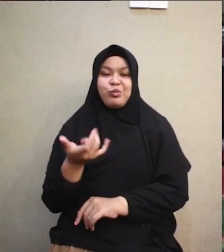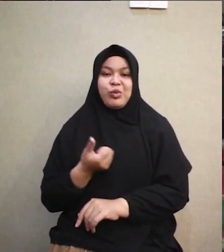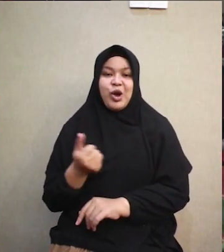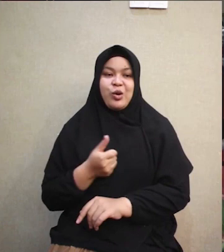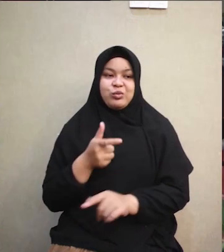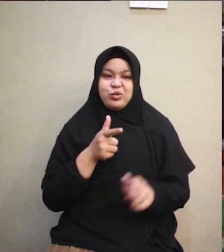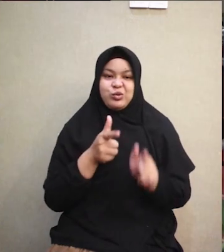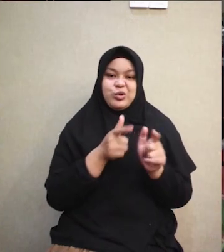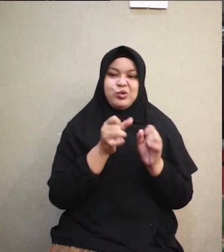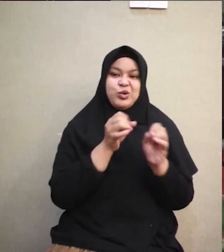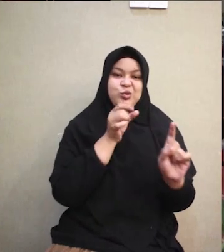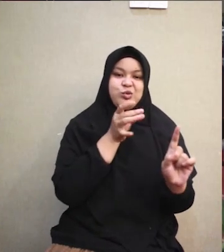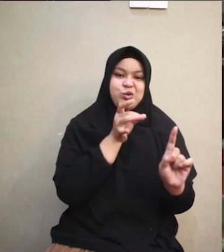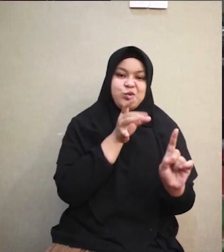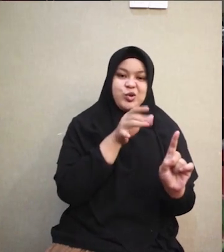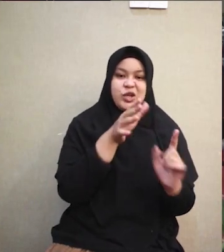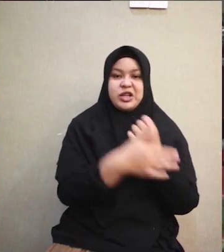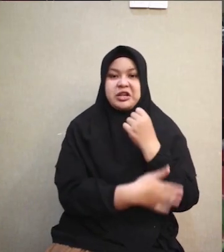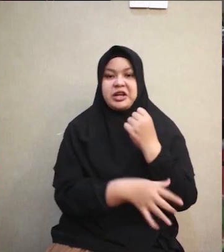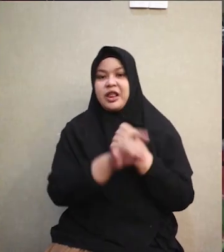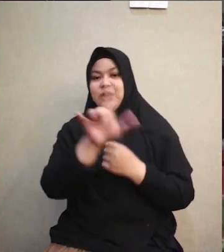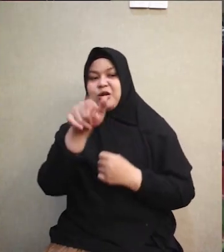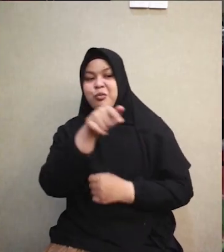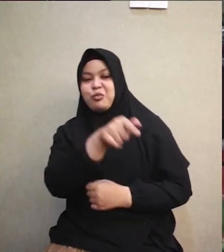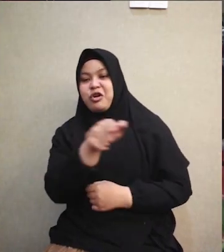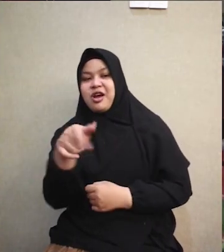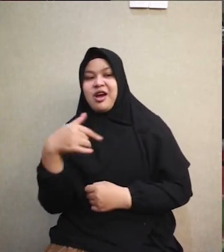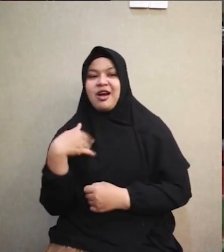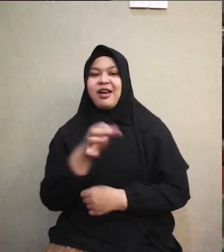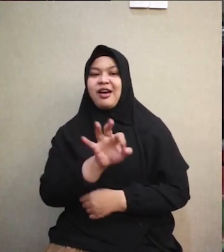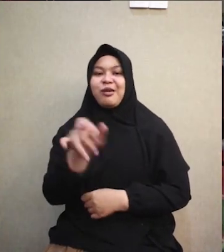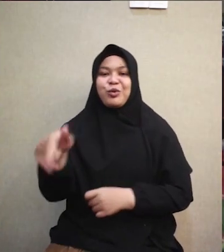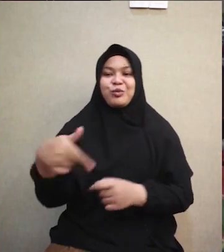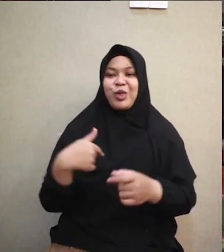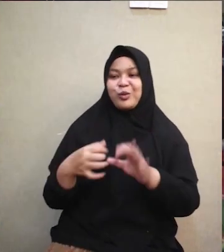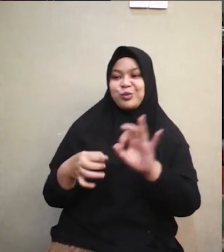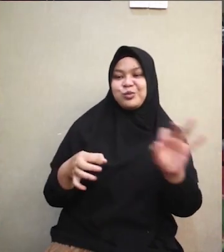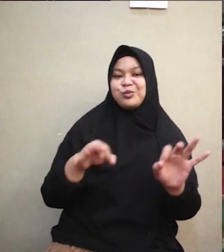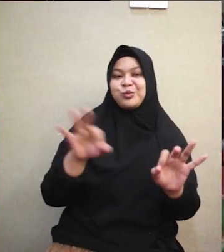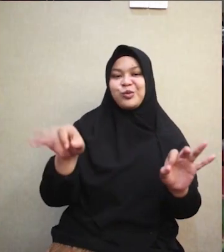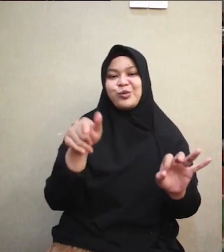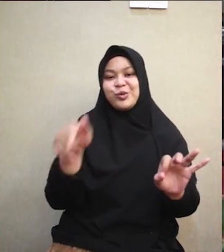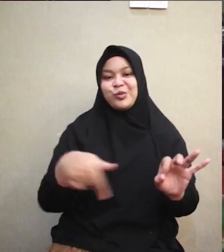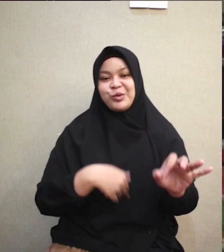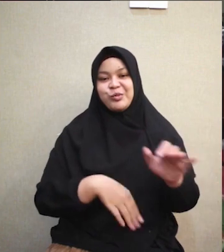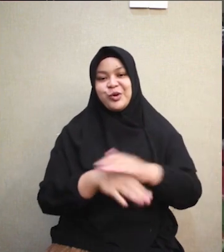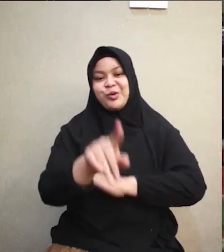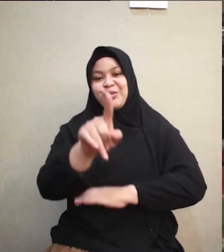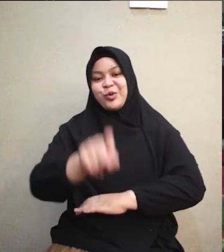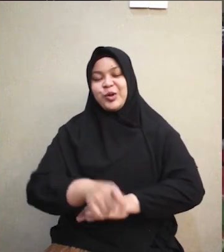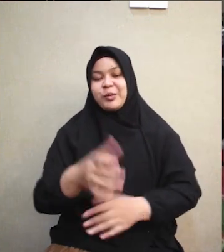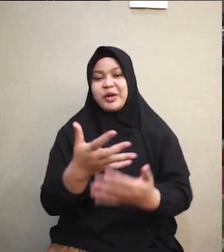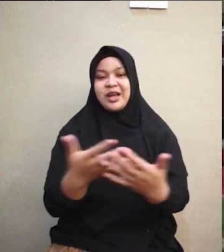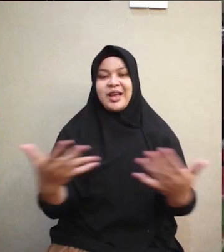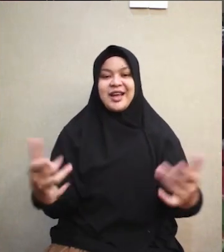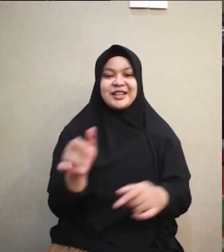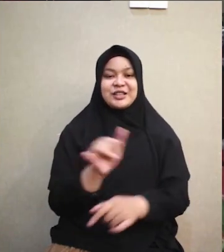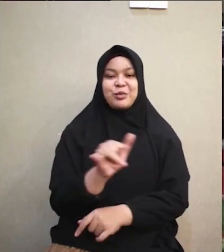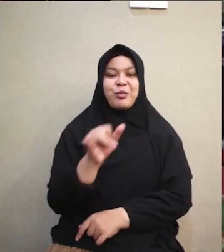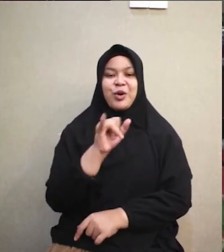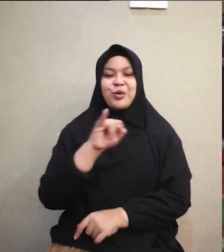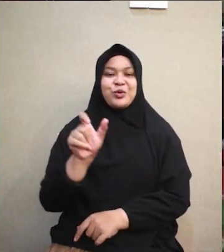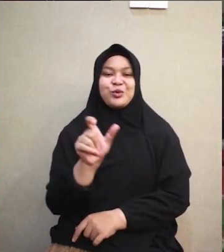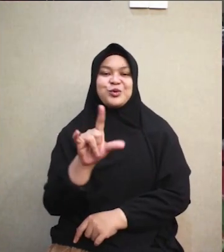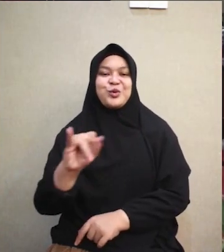negara-negara lain kayak you nggak punya eh mana kamu belum memenuhi kebutuhan mereka kayaknya Mereka cuma mau julid